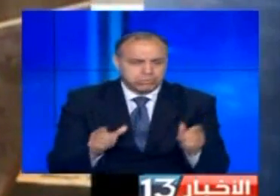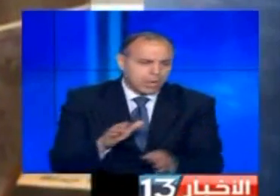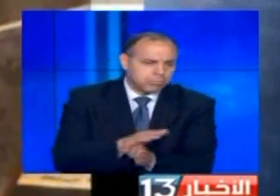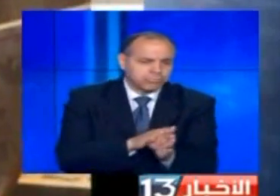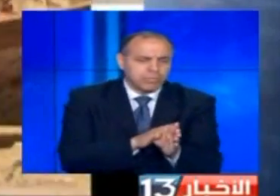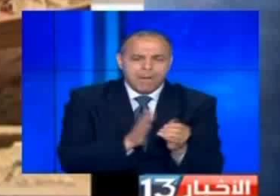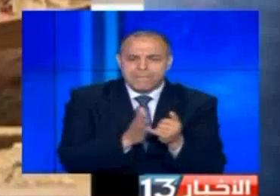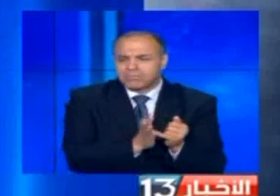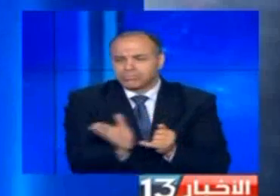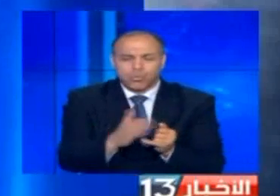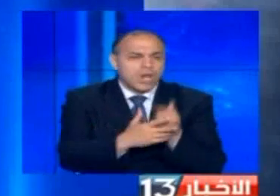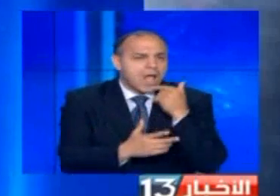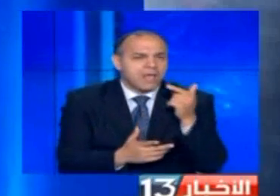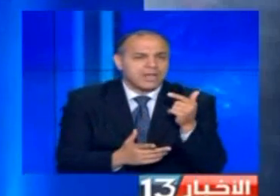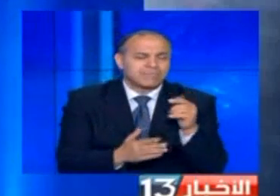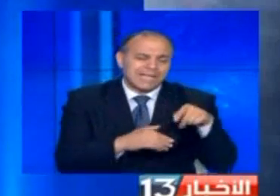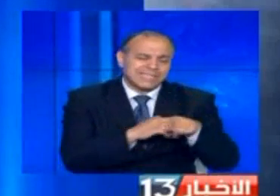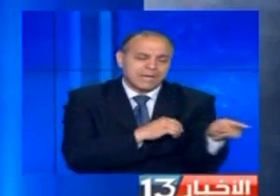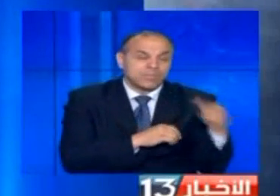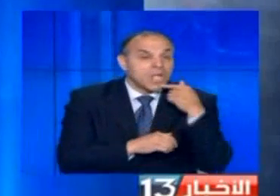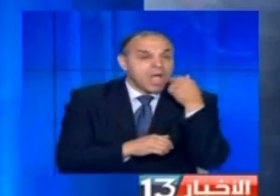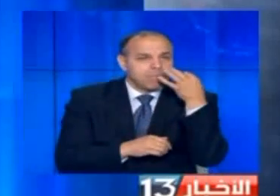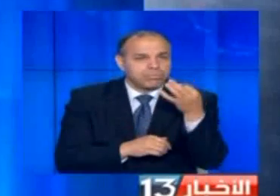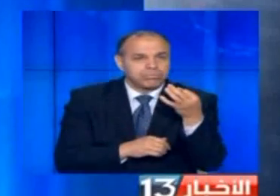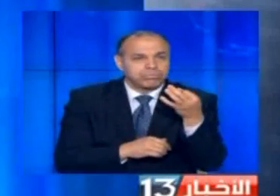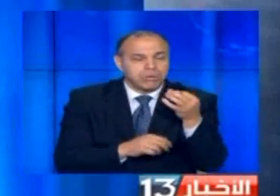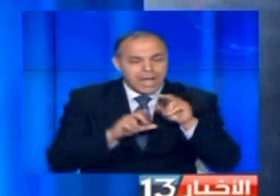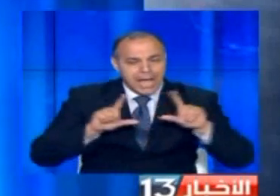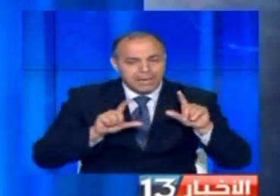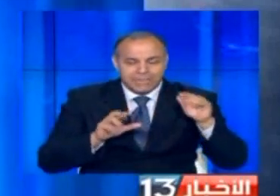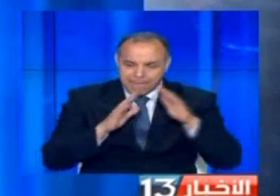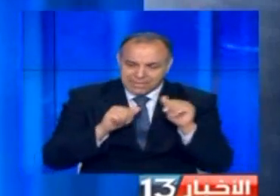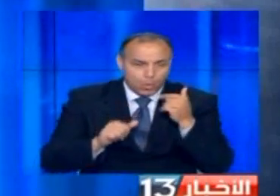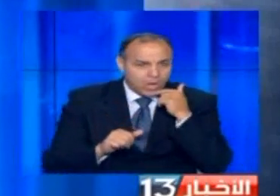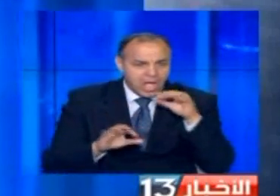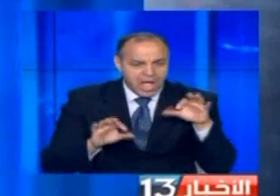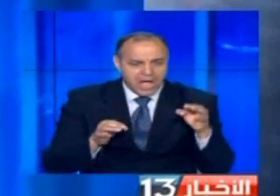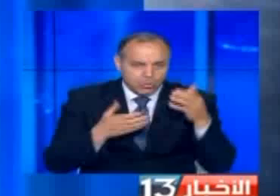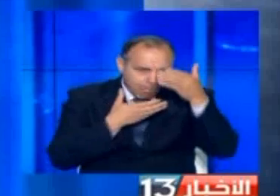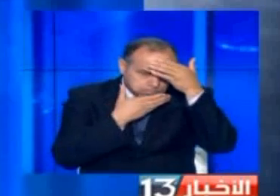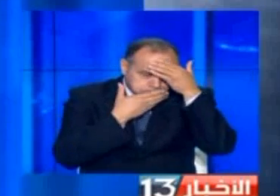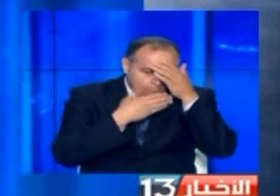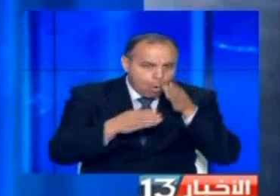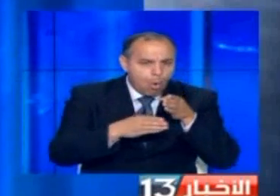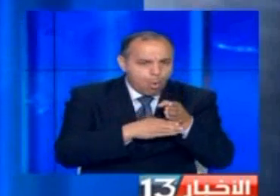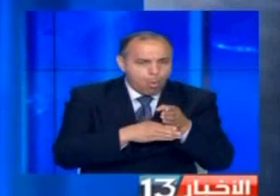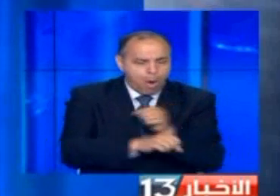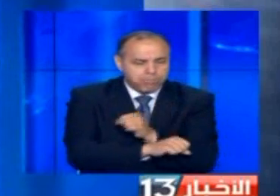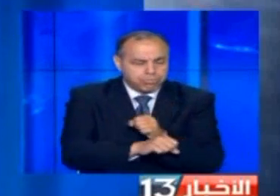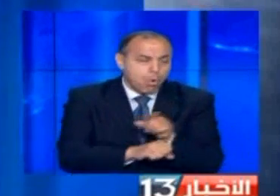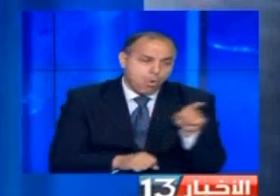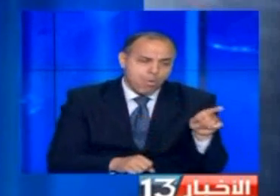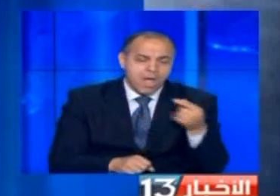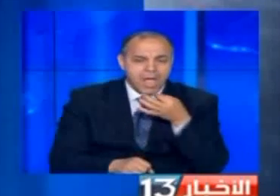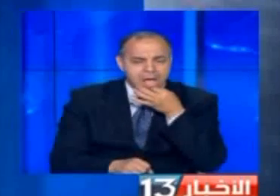الدير ومشطت طريق منيا الصحراوي فيما ذكرت وسائل اعلام محليه ان عشره ملثمين نفذوا الهجوم